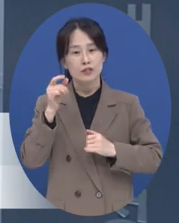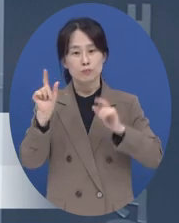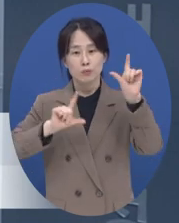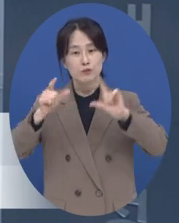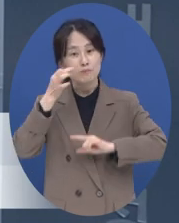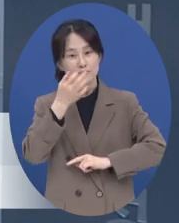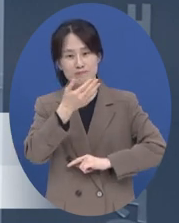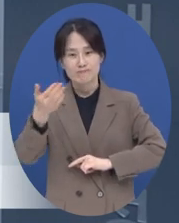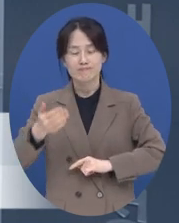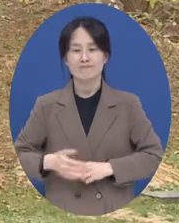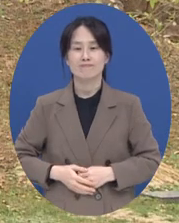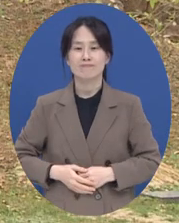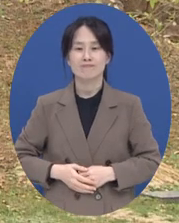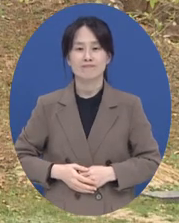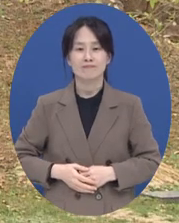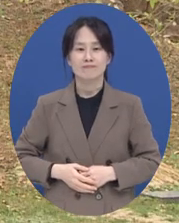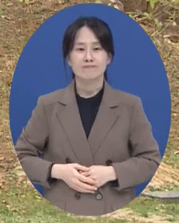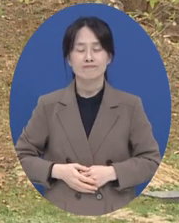기잡니다